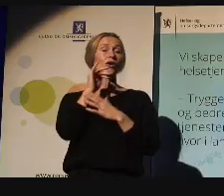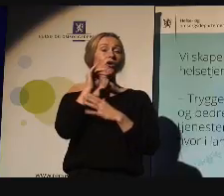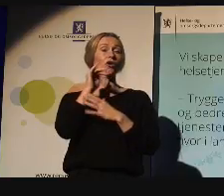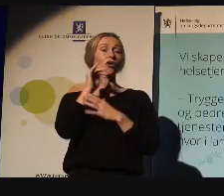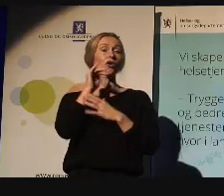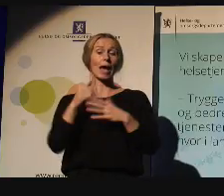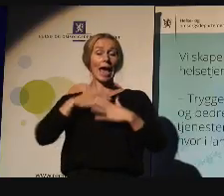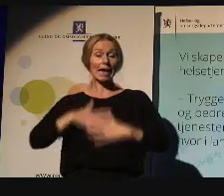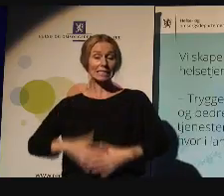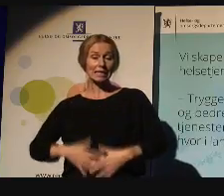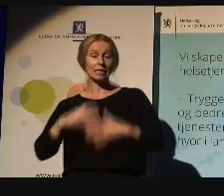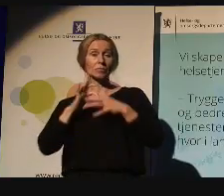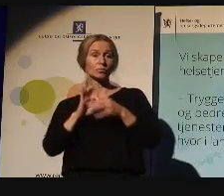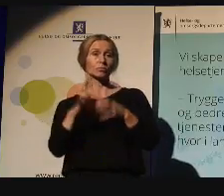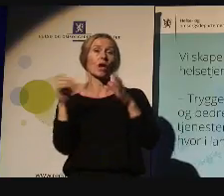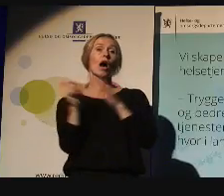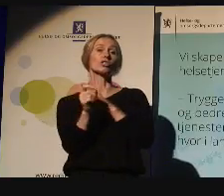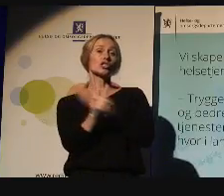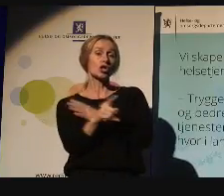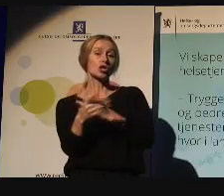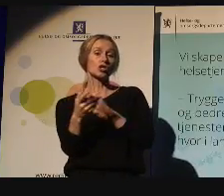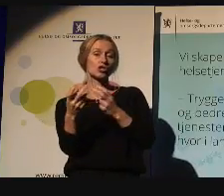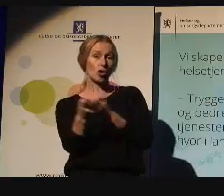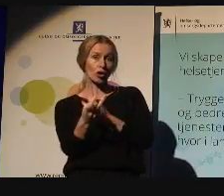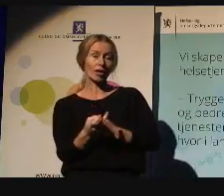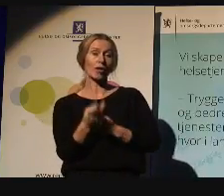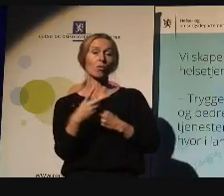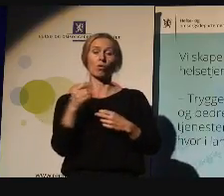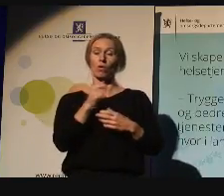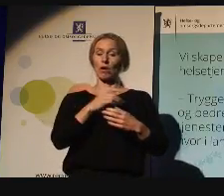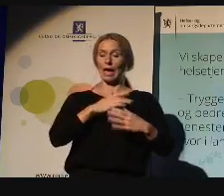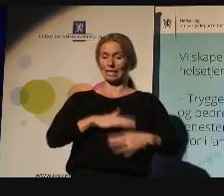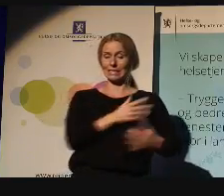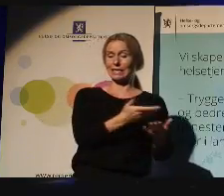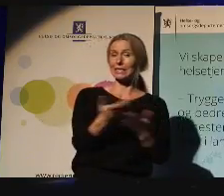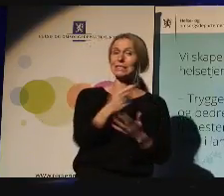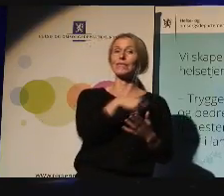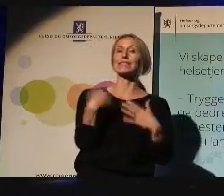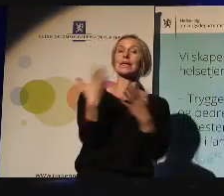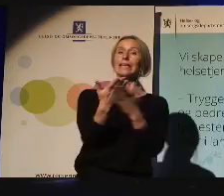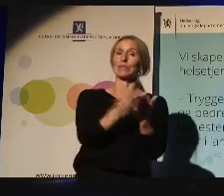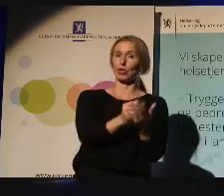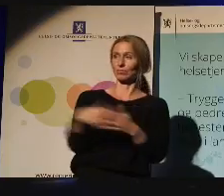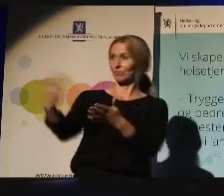til asylsøkere og de helsetjenestene vi skal tilby der. Velkommen.